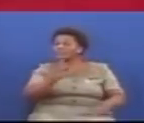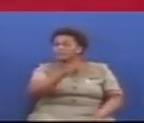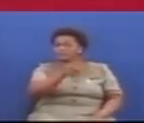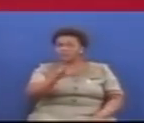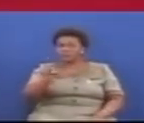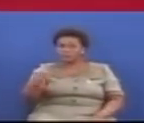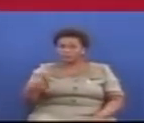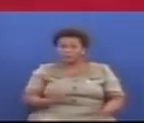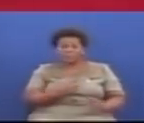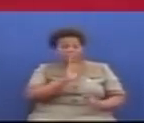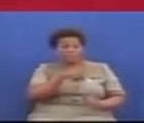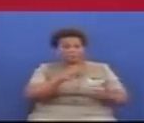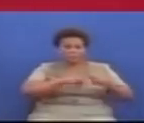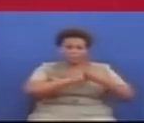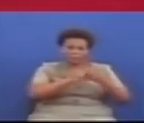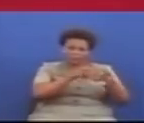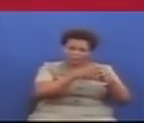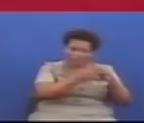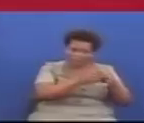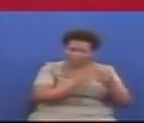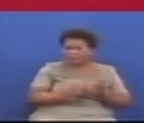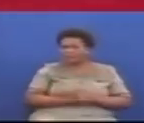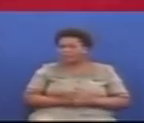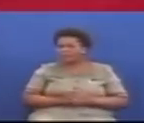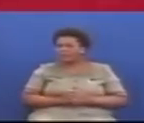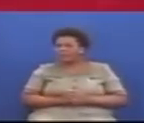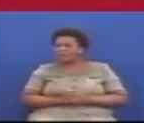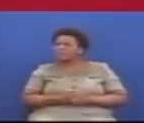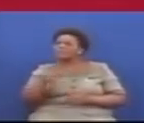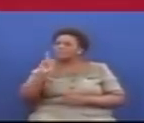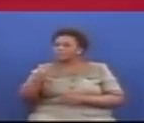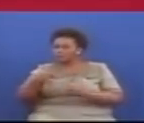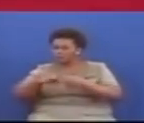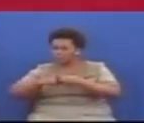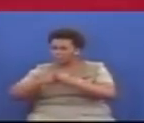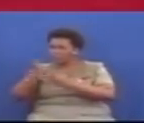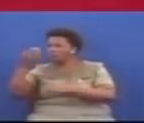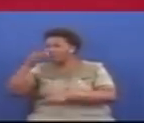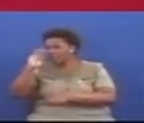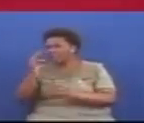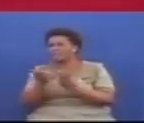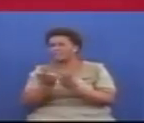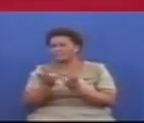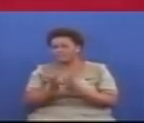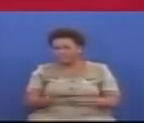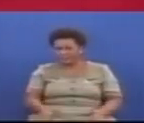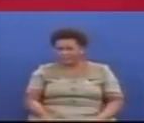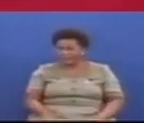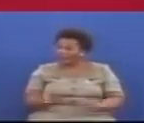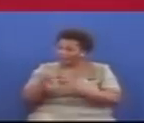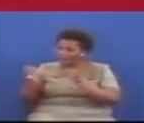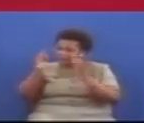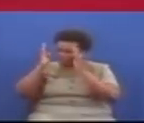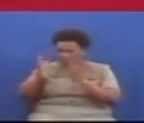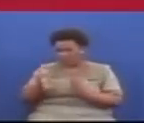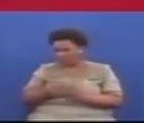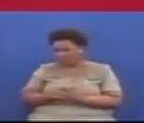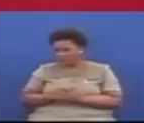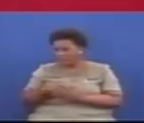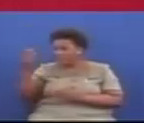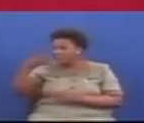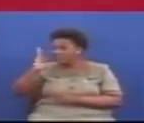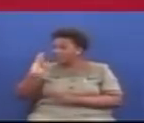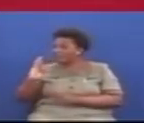upande wa mkandarasi, zipo changamoto ambazo zilikuwepo kwa upande wa serikali. Lakini kuhakikishia mheshimiwa mbunge kwamba serikali sasa